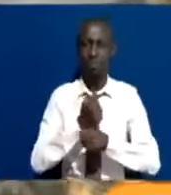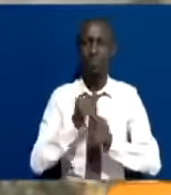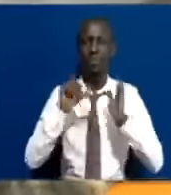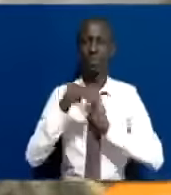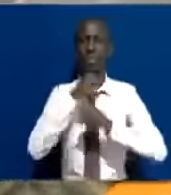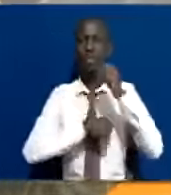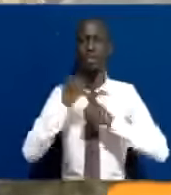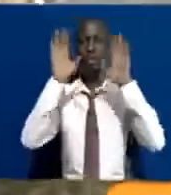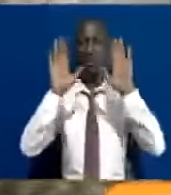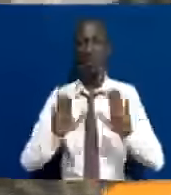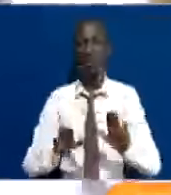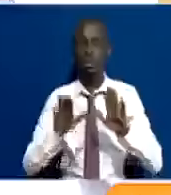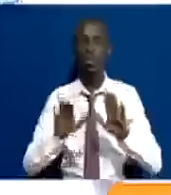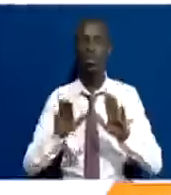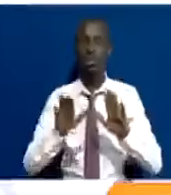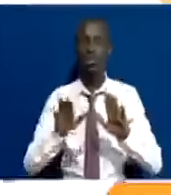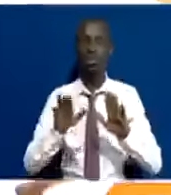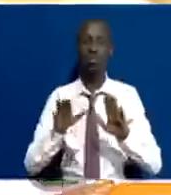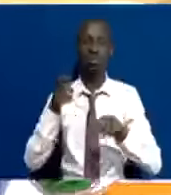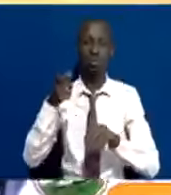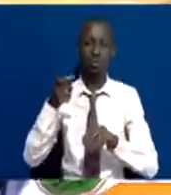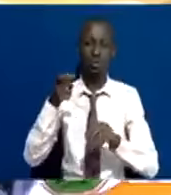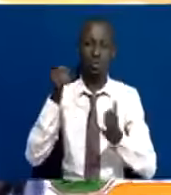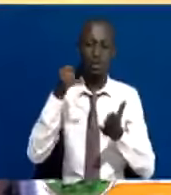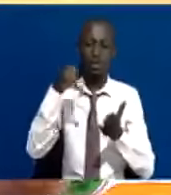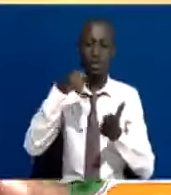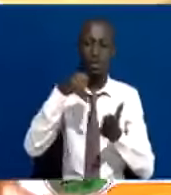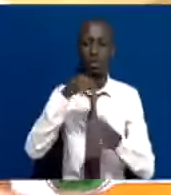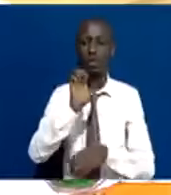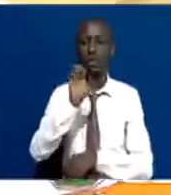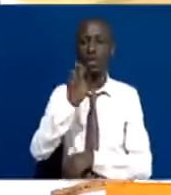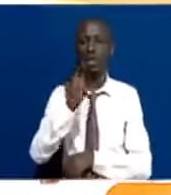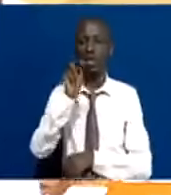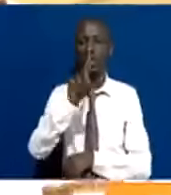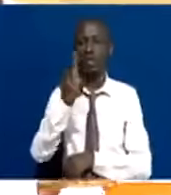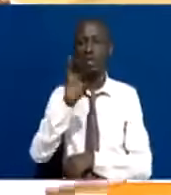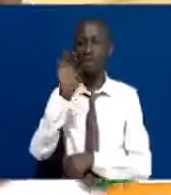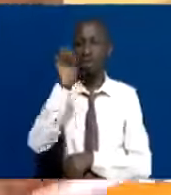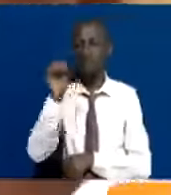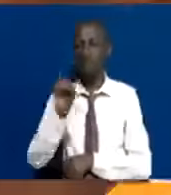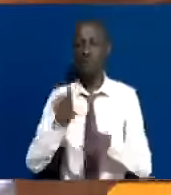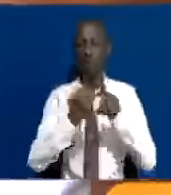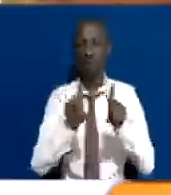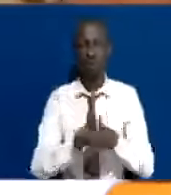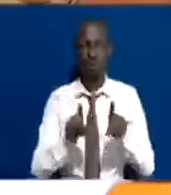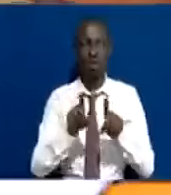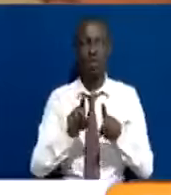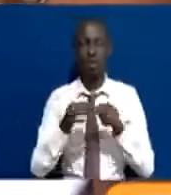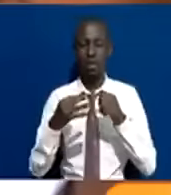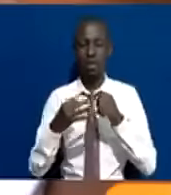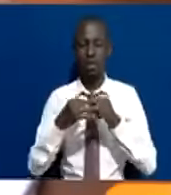ya kuongeza vimengenya au enzymes kwenye nyasi hiyo huendelea na kuwekwa kwenye mashine hii kwa saa